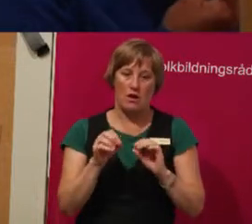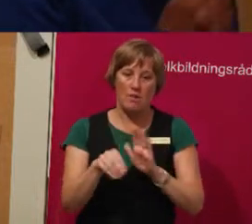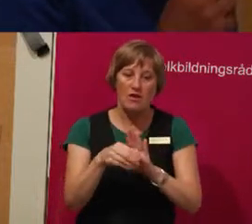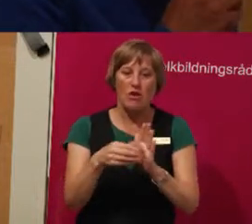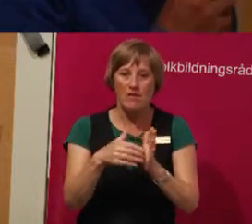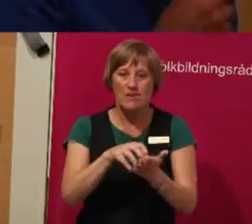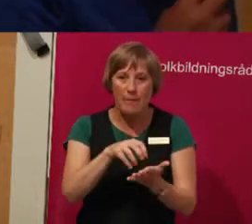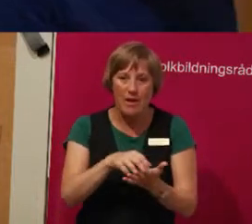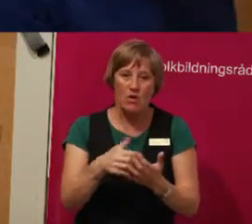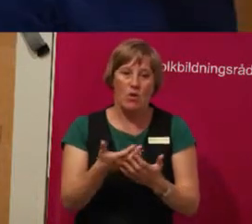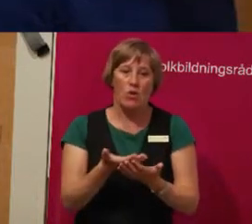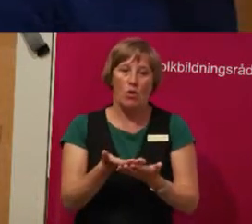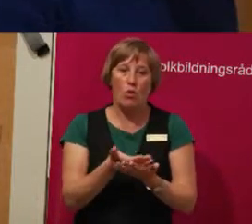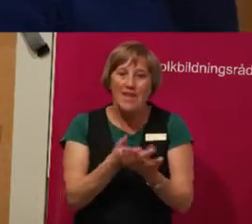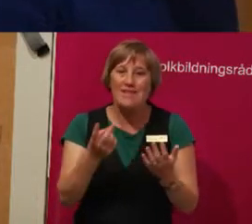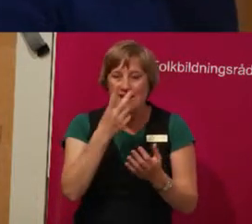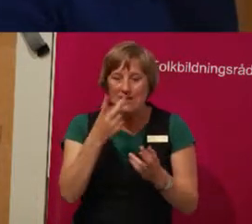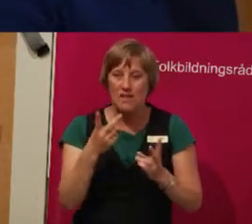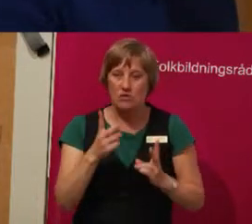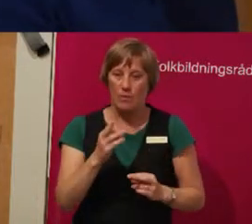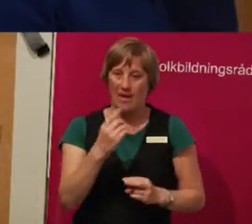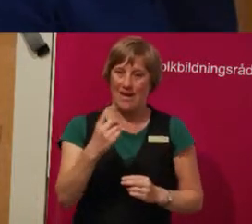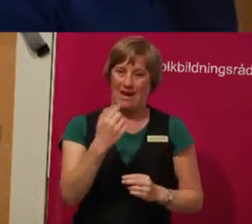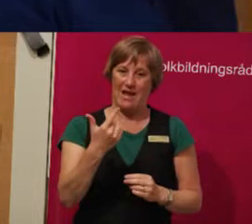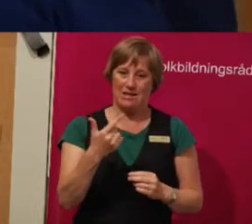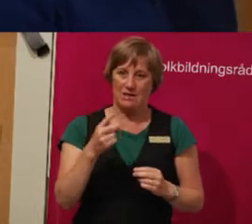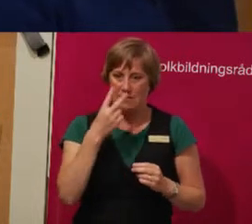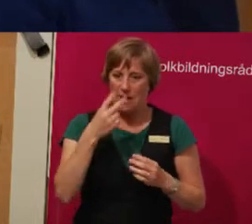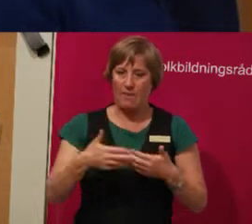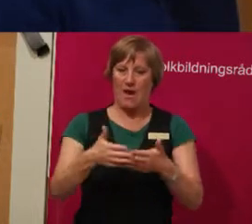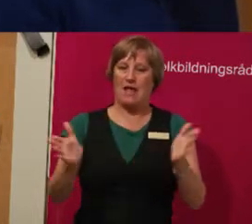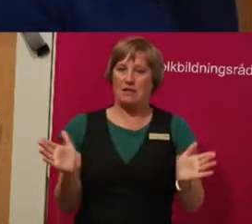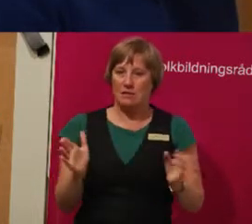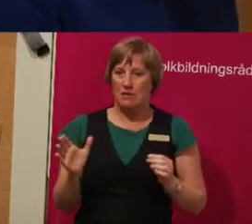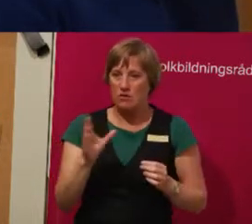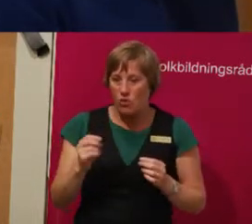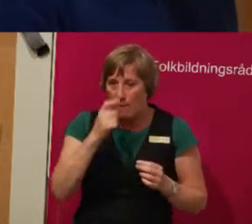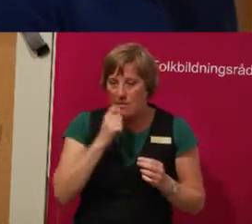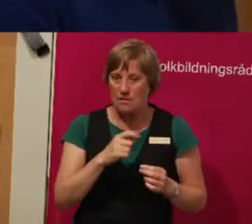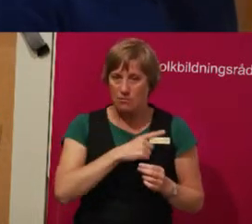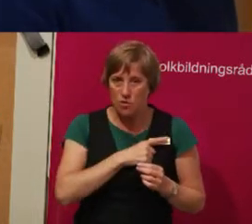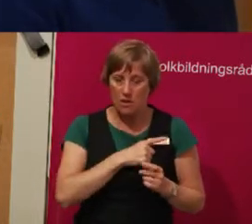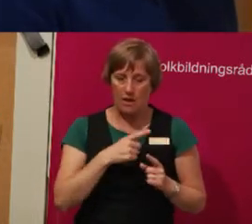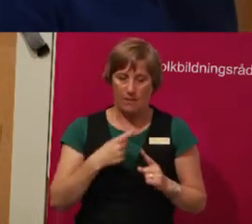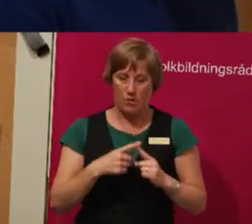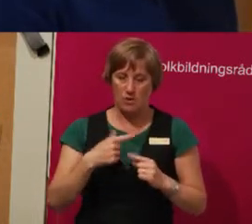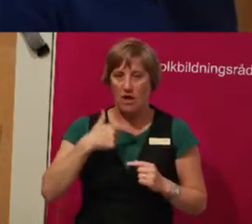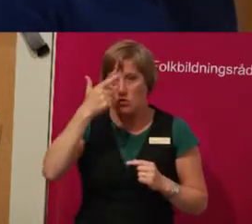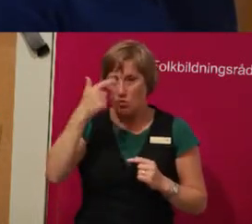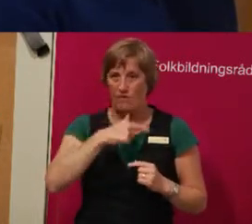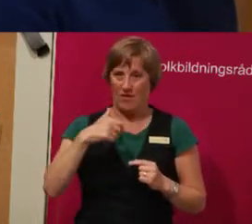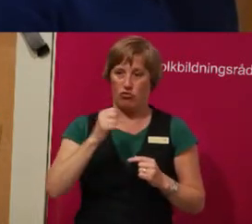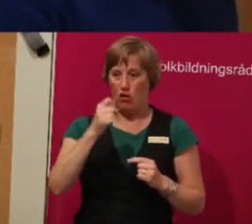och inte försöker att se det brett. Då kommer vi att missa mycket. Och jag tror också att vi kommer att fatta